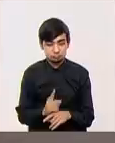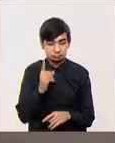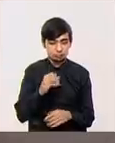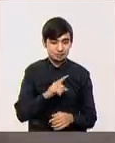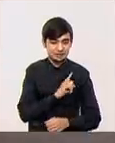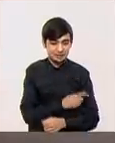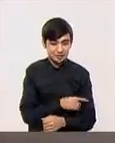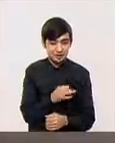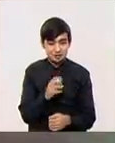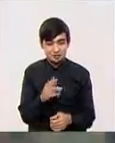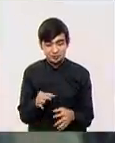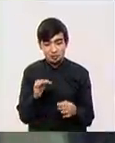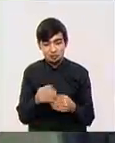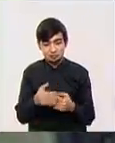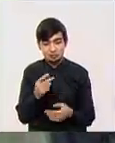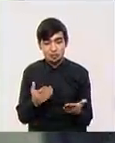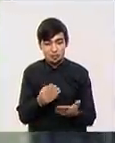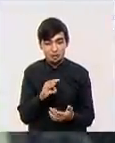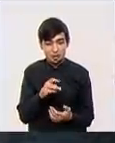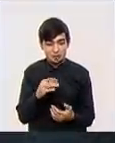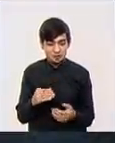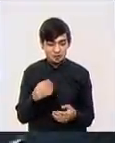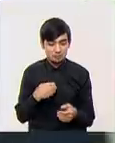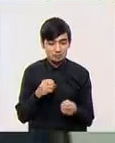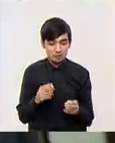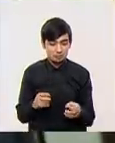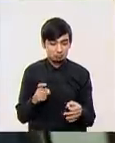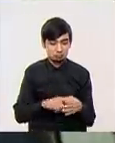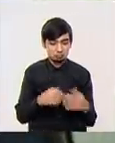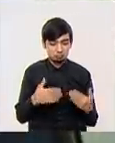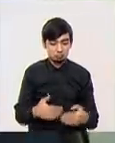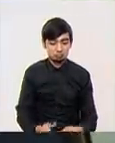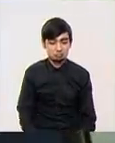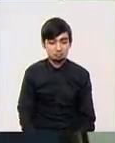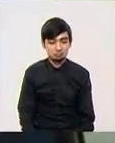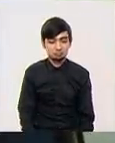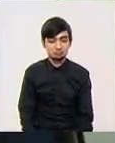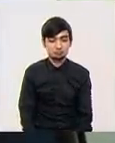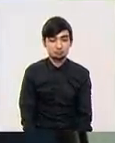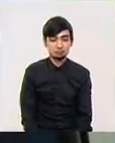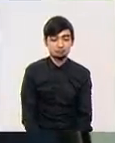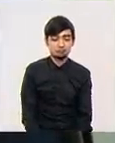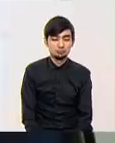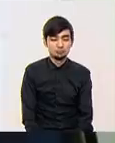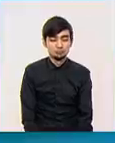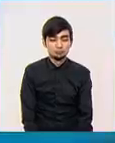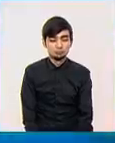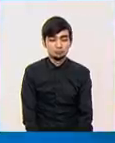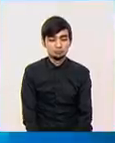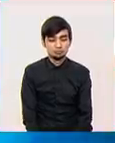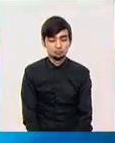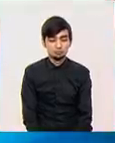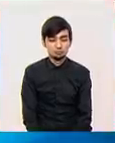тұрғын үйдің қабатына қарап, орта тарифті бекітіп береміз дейді. Махаббат Нұржанқызы, Мақсат Жақсыбайұлы, Информбюро.